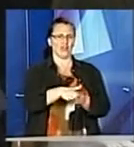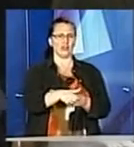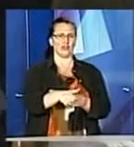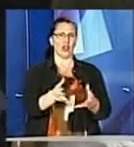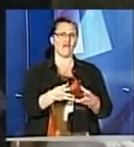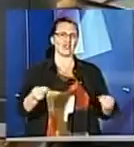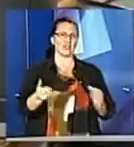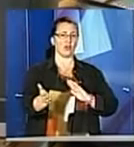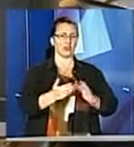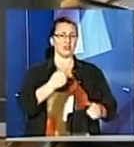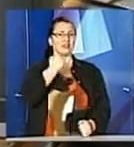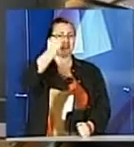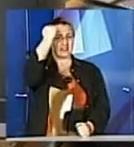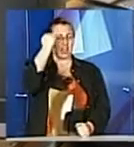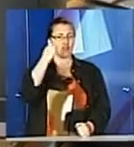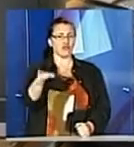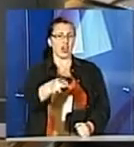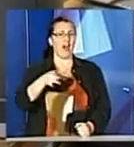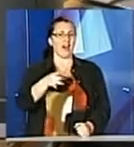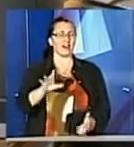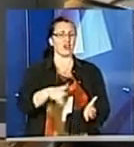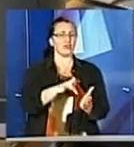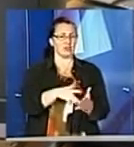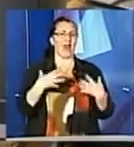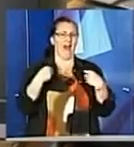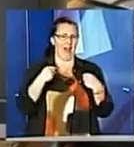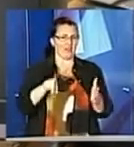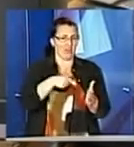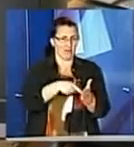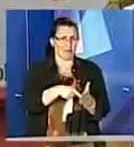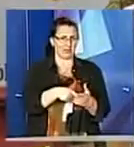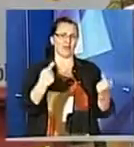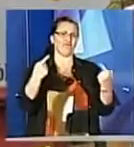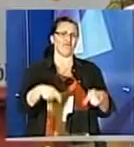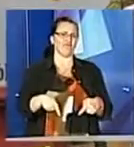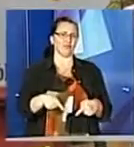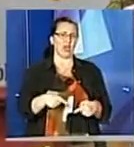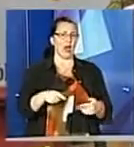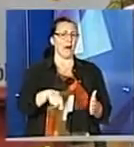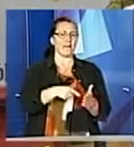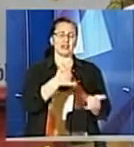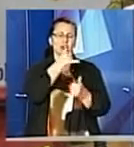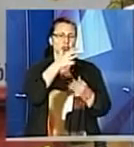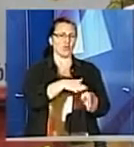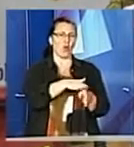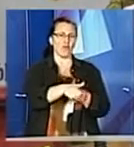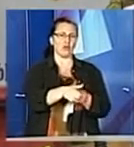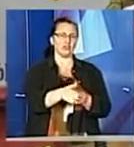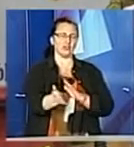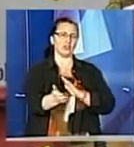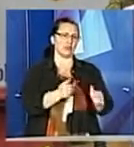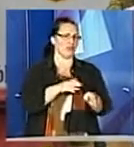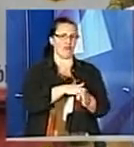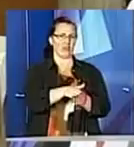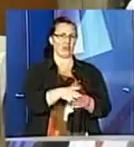призовом завдяки районним центрам. Натомість Львів план завалив. Місто не змогло в повному обсязі виконати призов. Зі